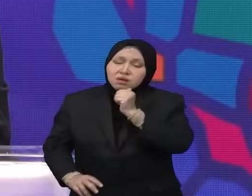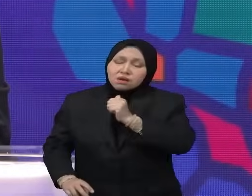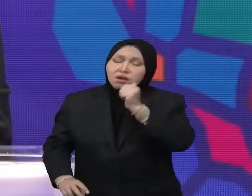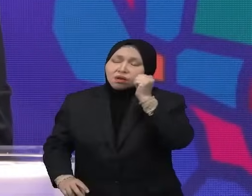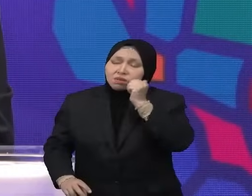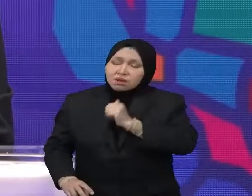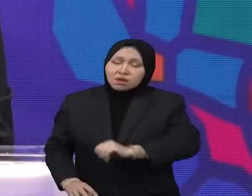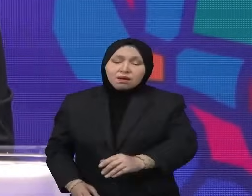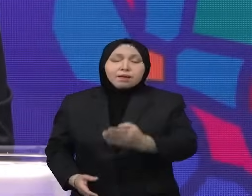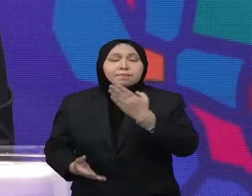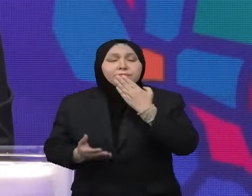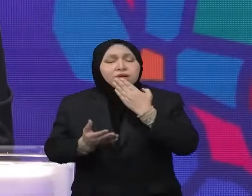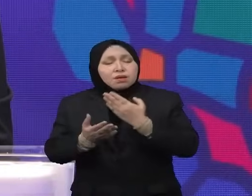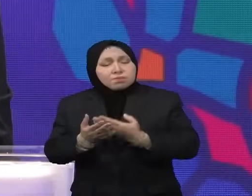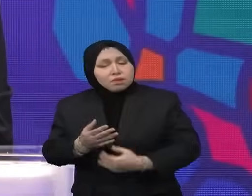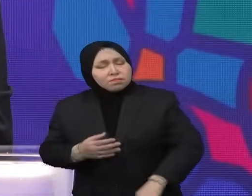المؤمنات